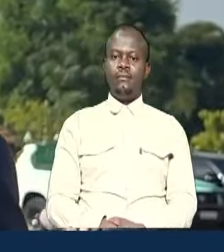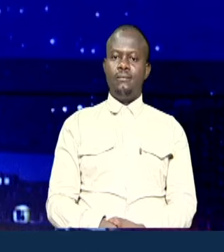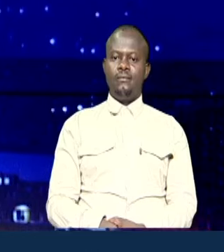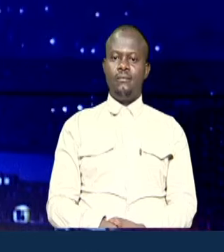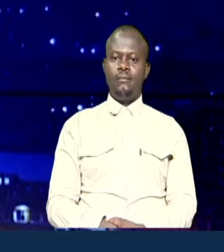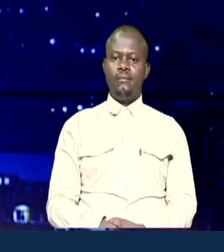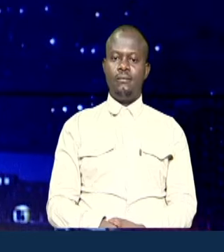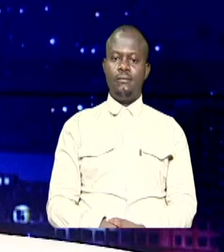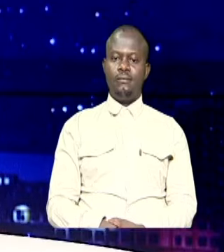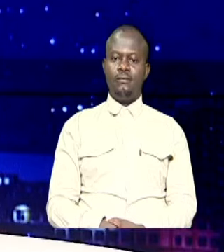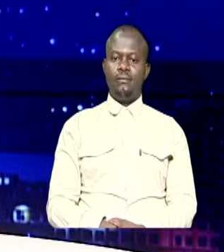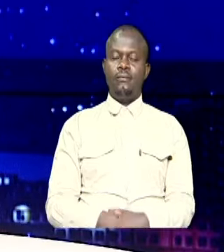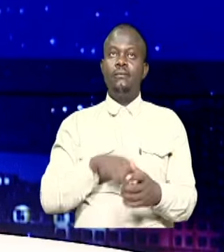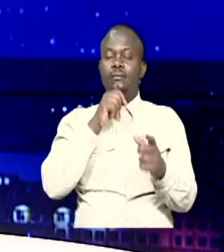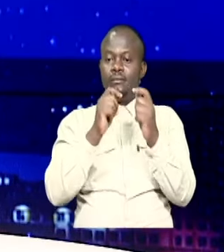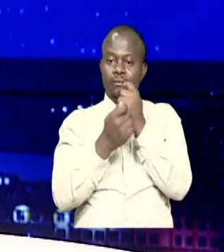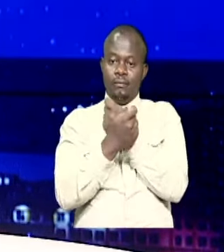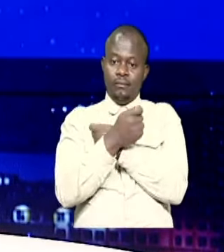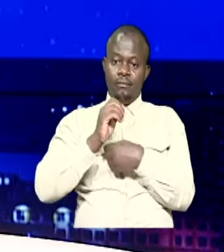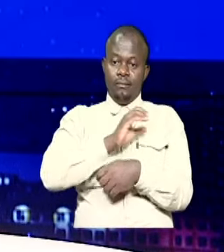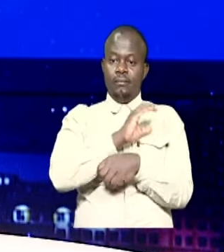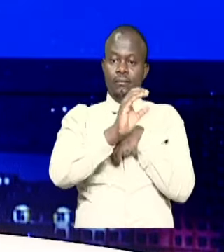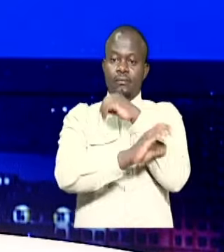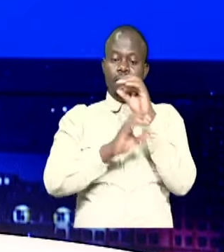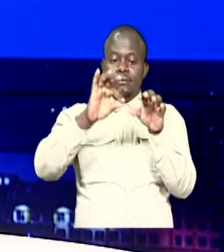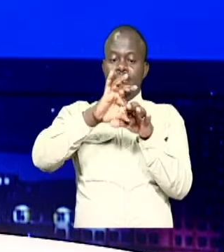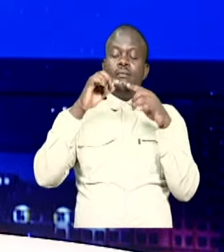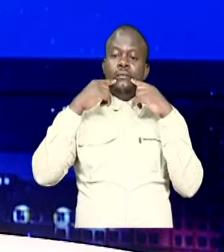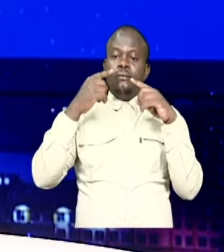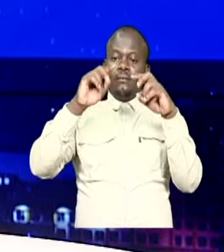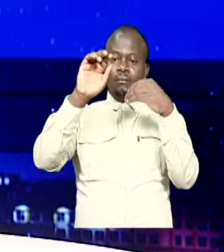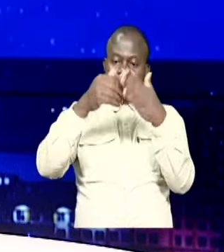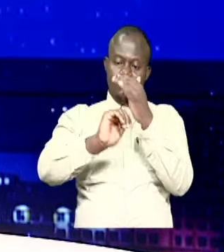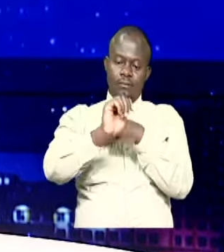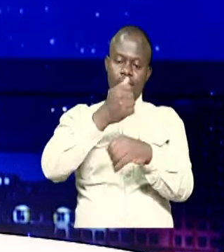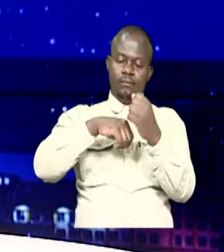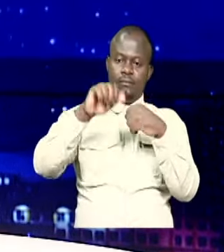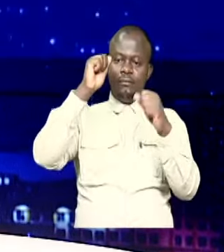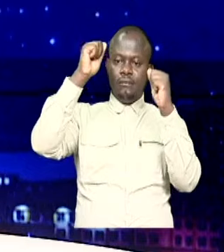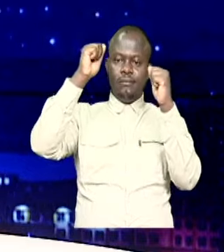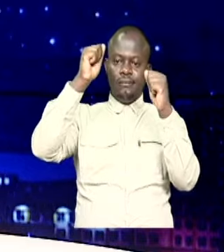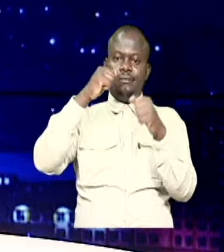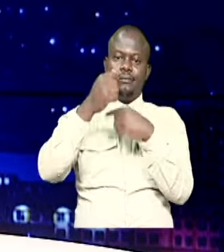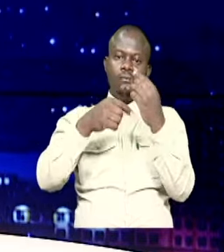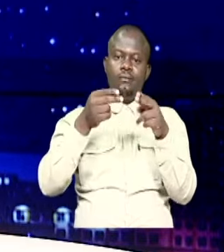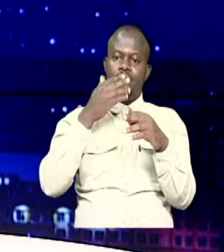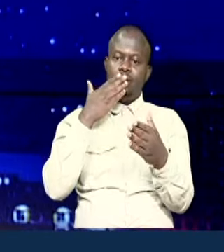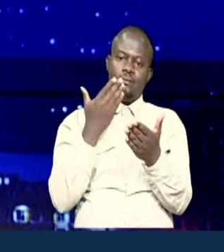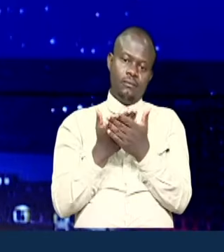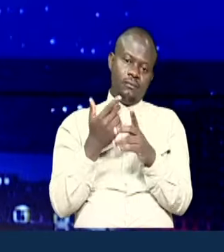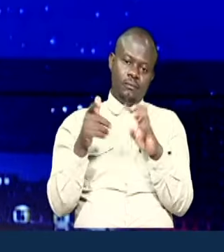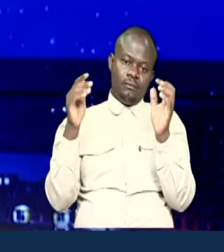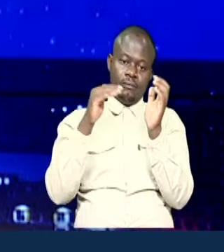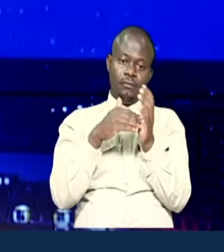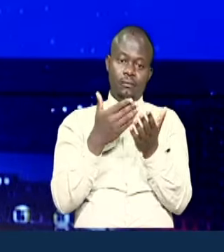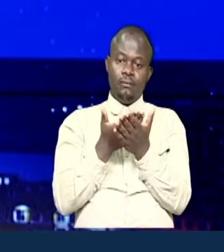y'Amajyepfo. Tutarahindura ingingo, Komisiyo y'Igihugu y'Amatora yo yatangaje ko ibikorwa byo kwiyamamaza bikomeje kugenda neza ariko kandi